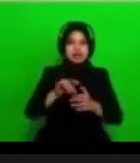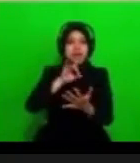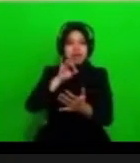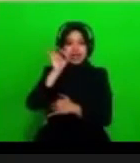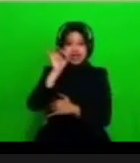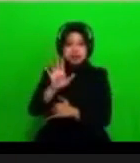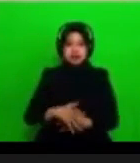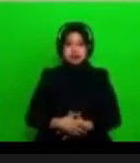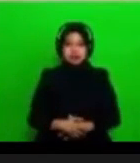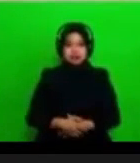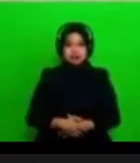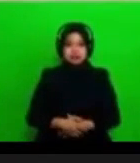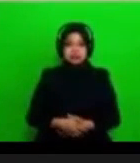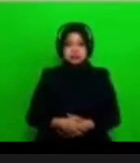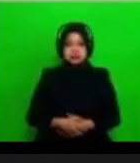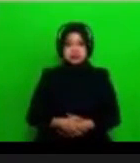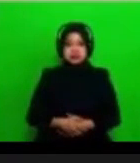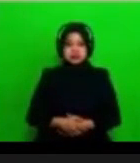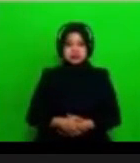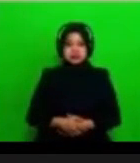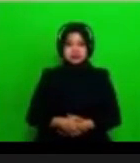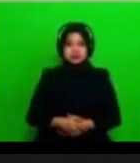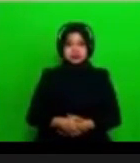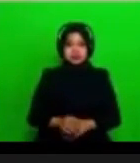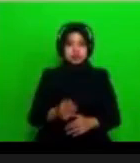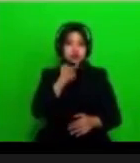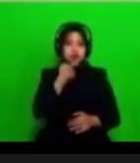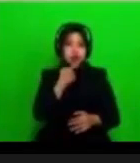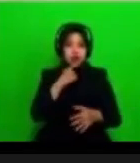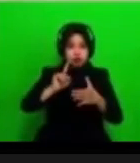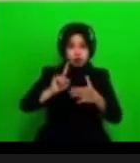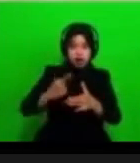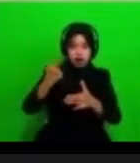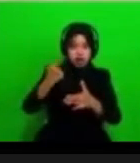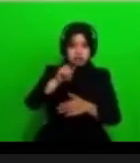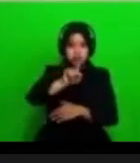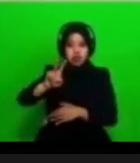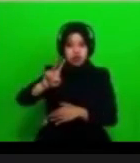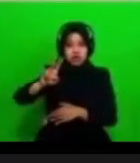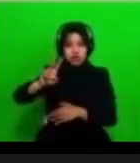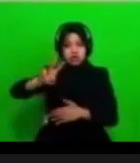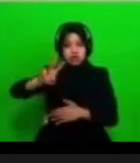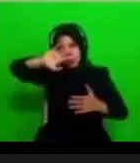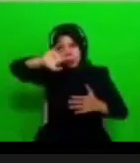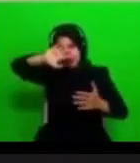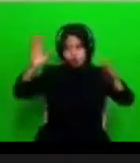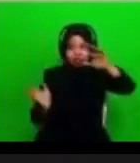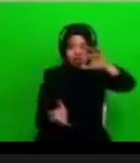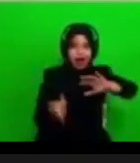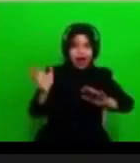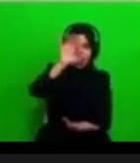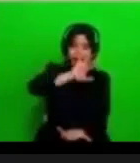5. Baik. Betul sekali. Coba kita mulai. 1 2 3